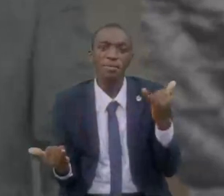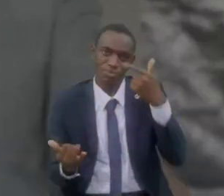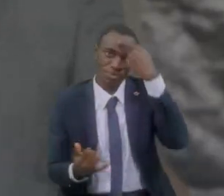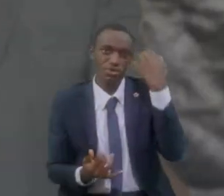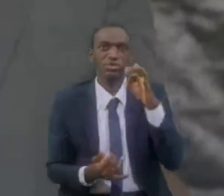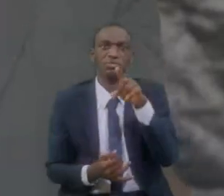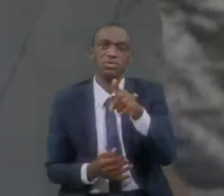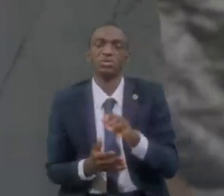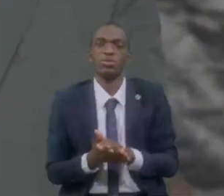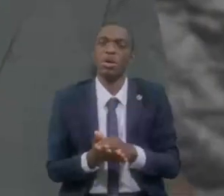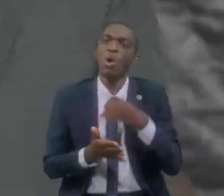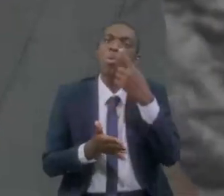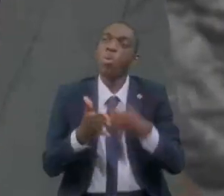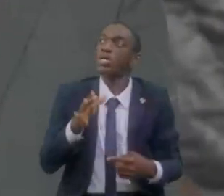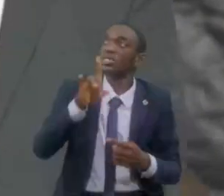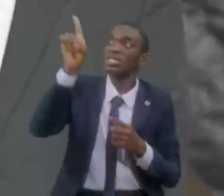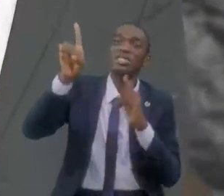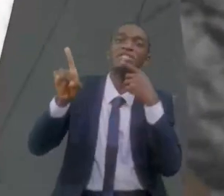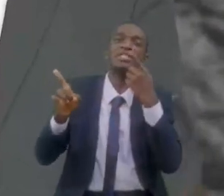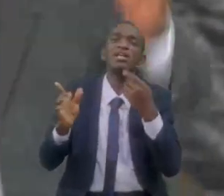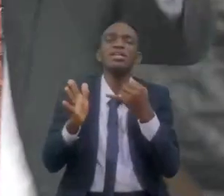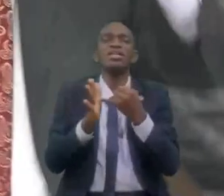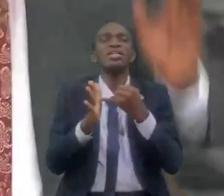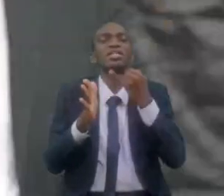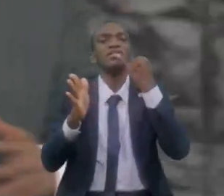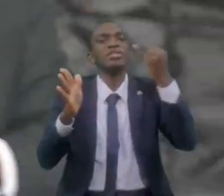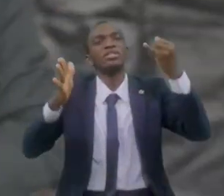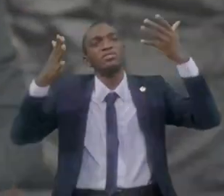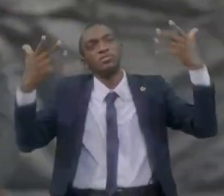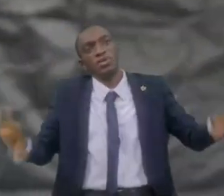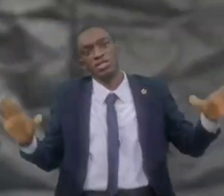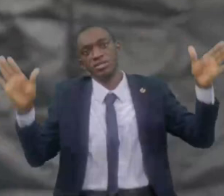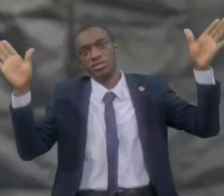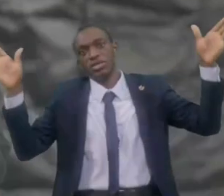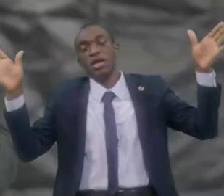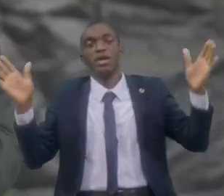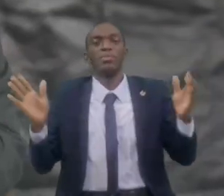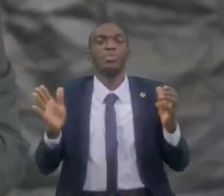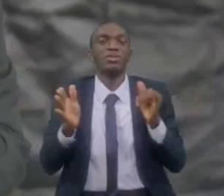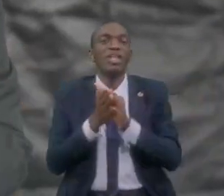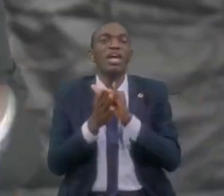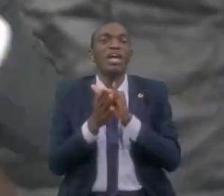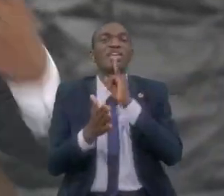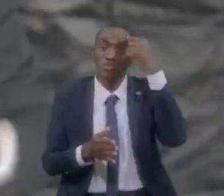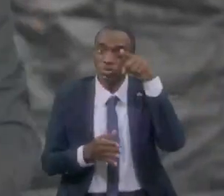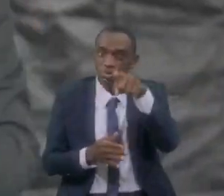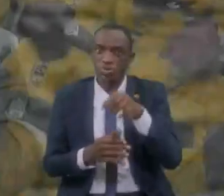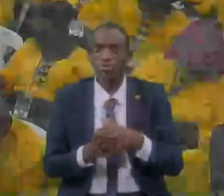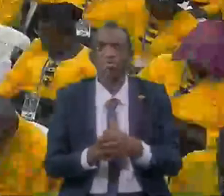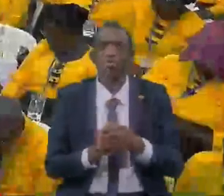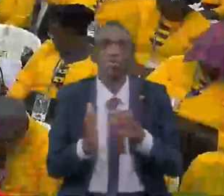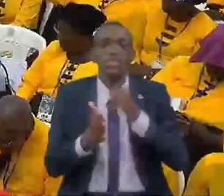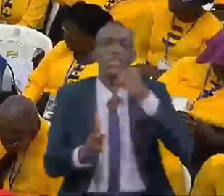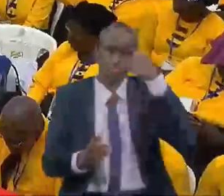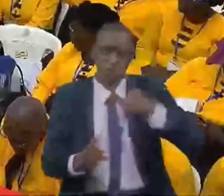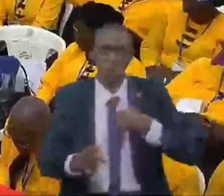de toi. Il a dit, tout est accompli. C'est pour toi. C'est pour moi.